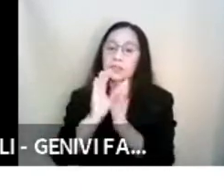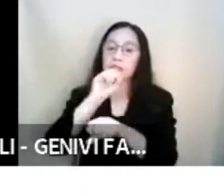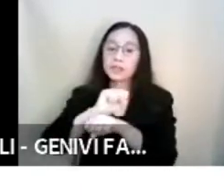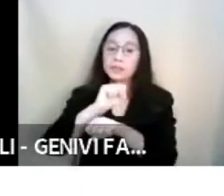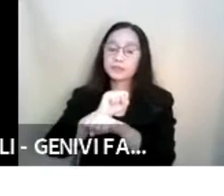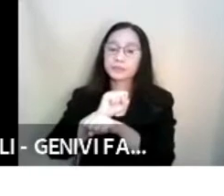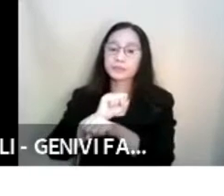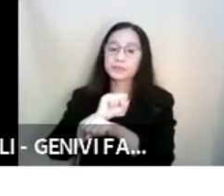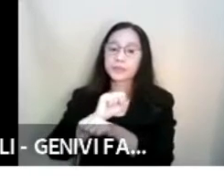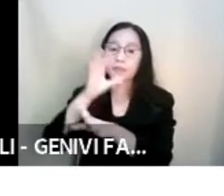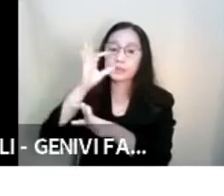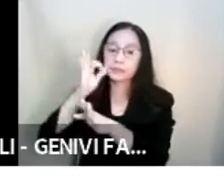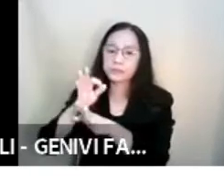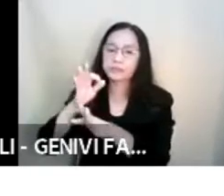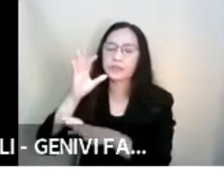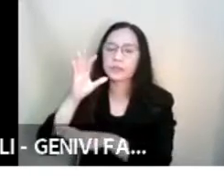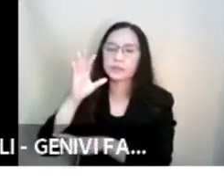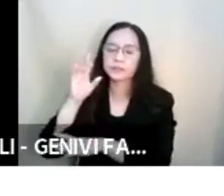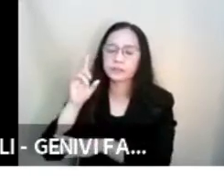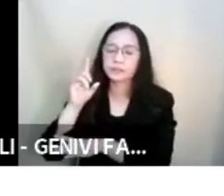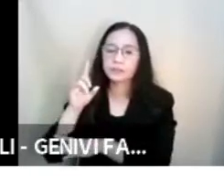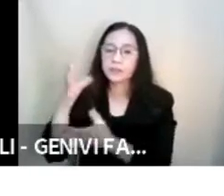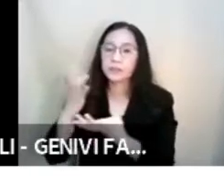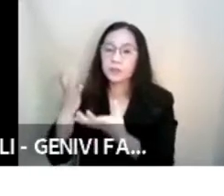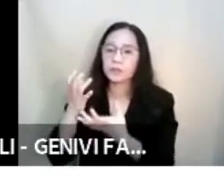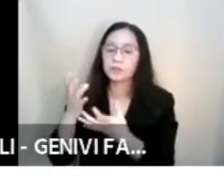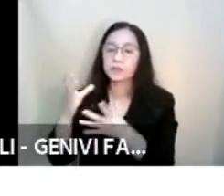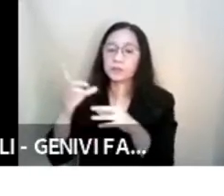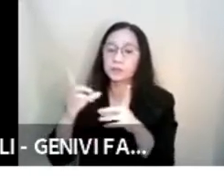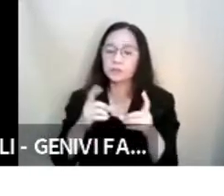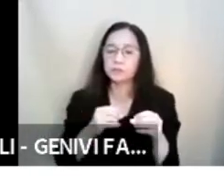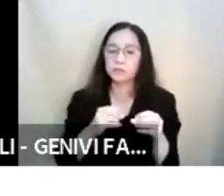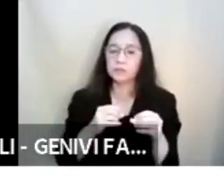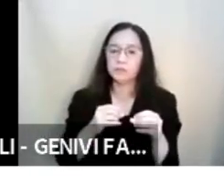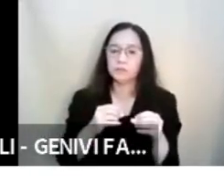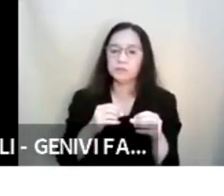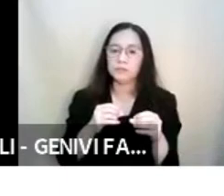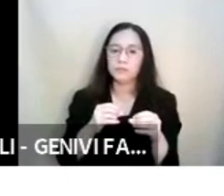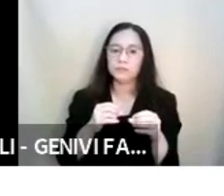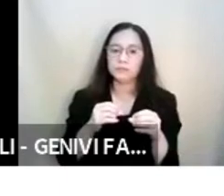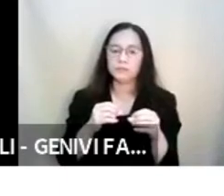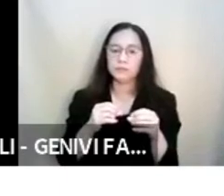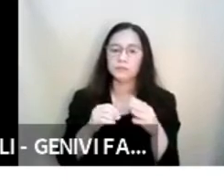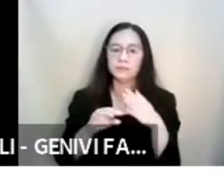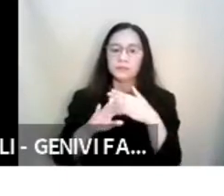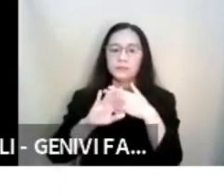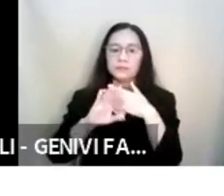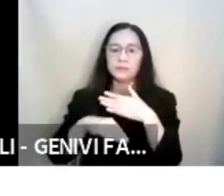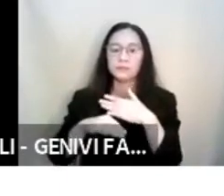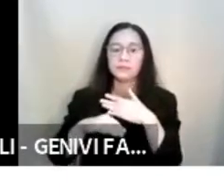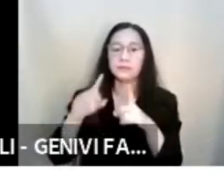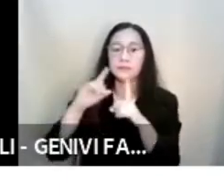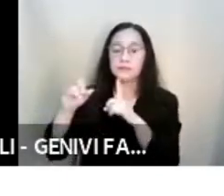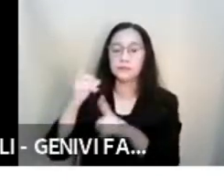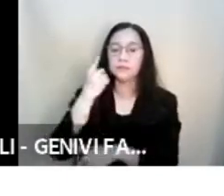nagmamatch doon sa gusto nilang gawin. That's the most ideal setting. So babalik tayo doon sa pinag-usapan natin kanina about